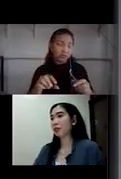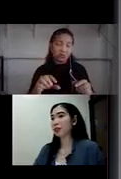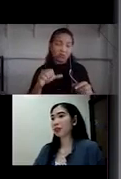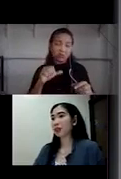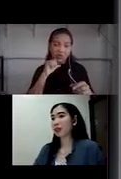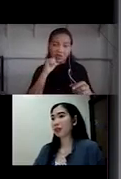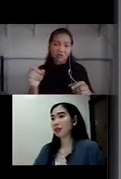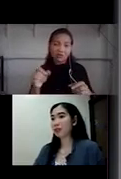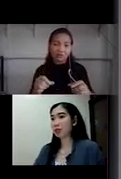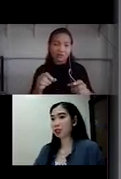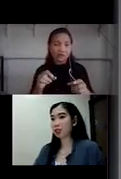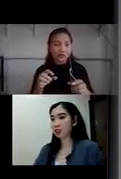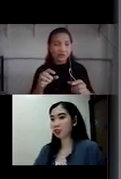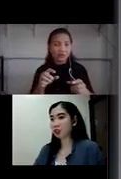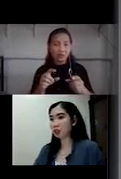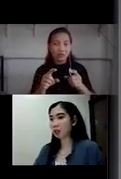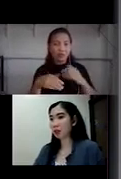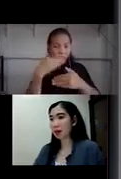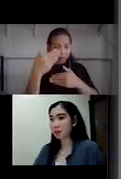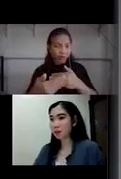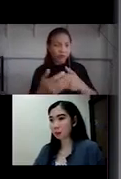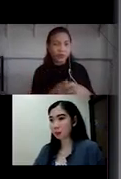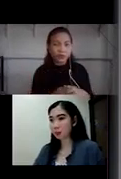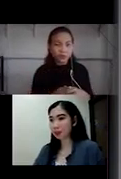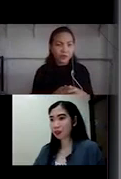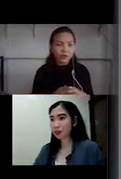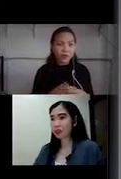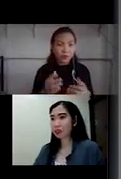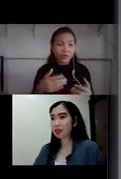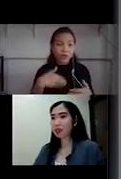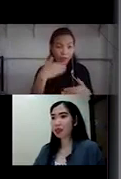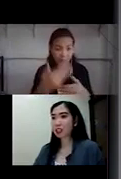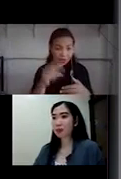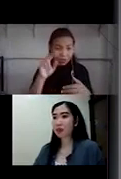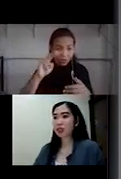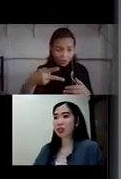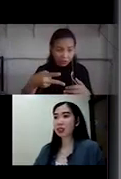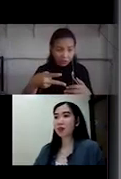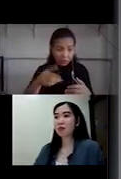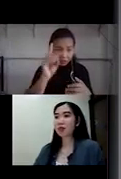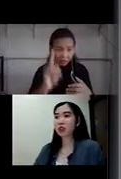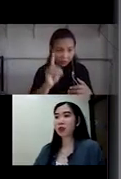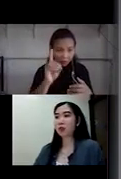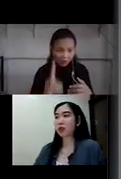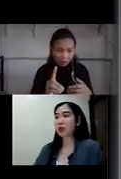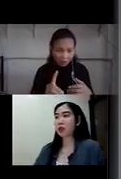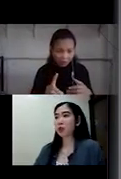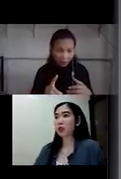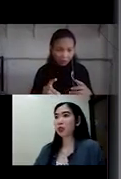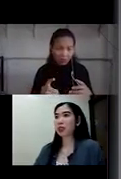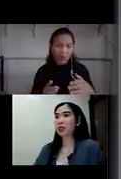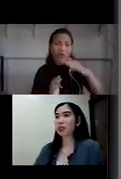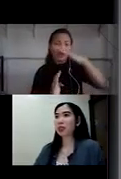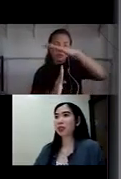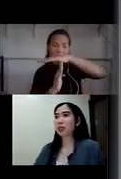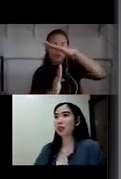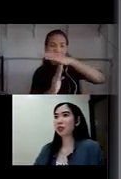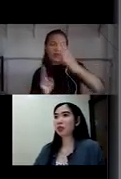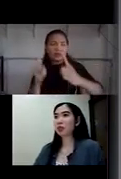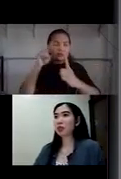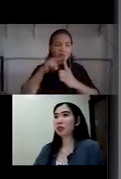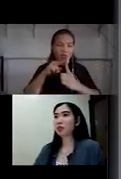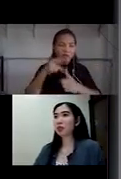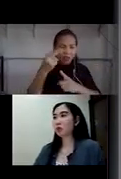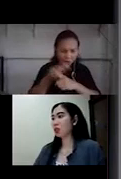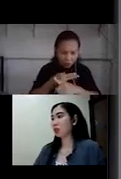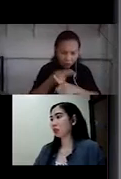lang. Ayan. Makikita nyo dito sa baba. Content expires November 12, 2020. Yan.